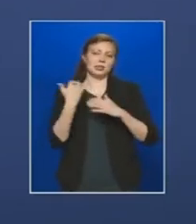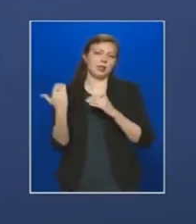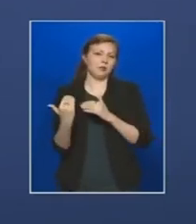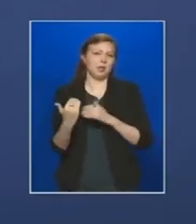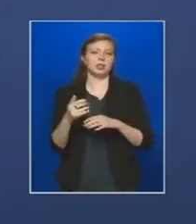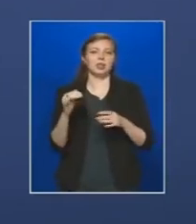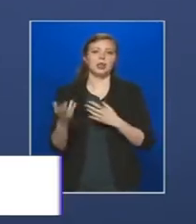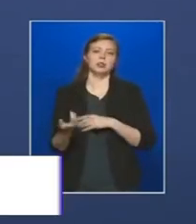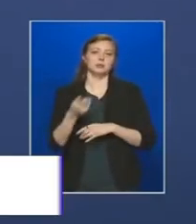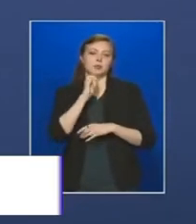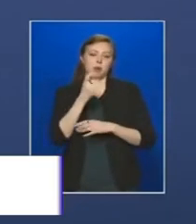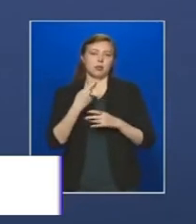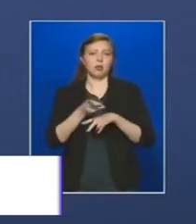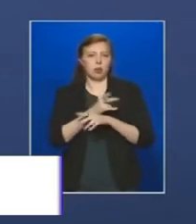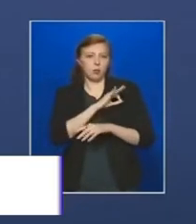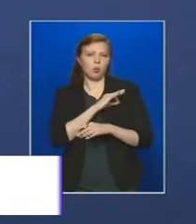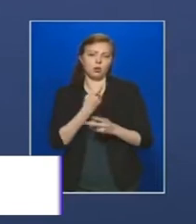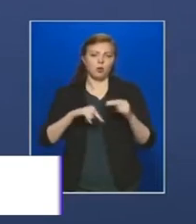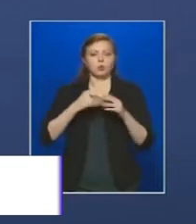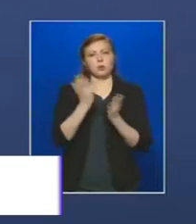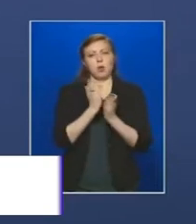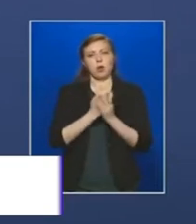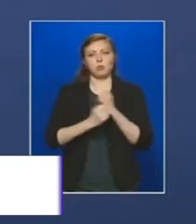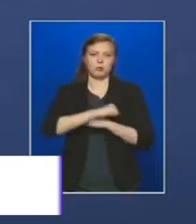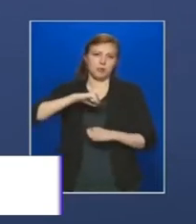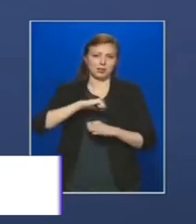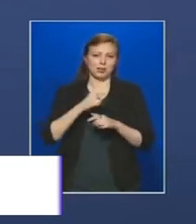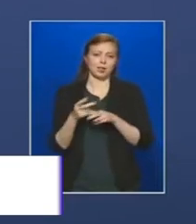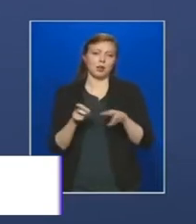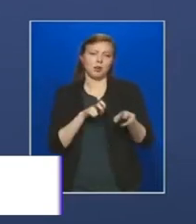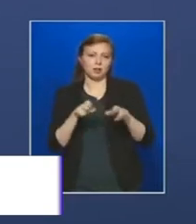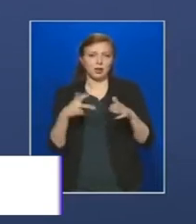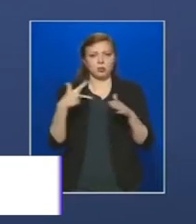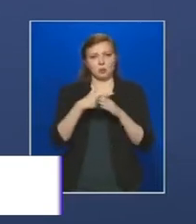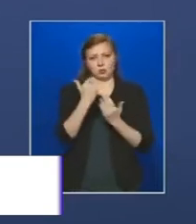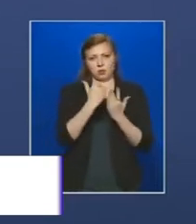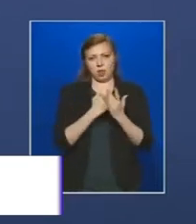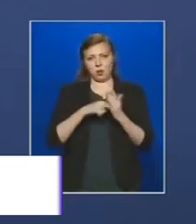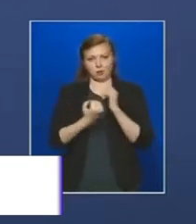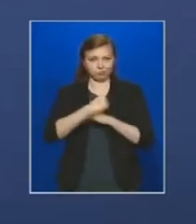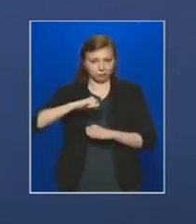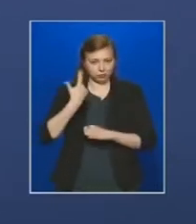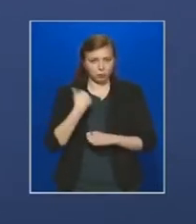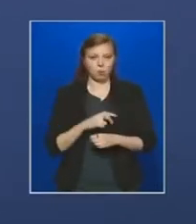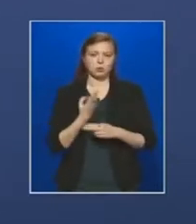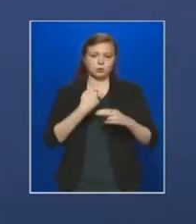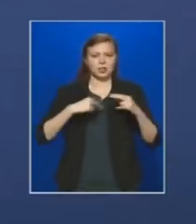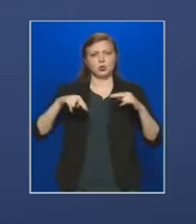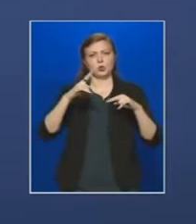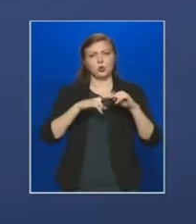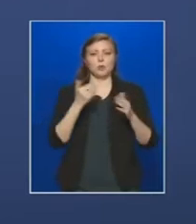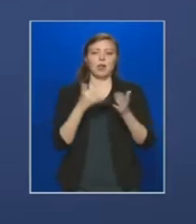honfitársaink számos alkalommal megszegték a kijárási korlátozásban foglalt szabályokat. Minden eddiginél több,